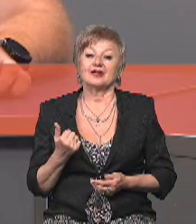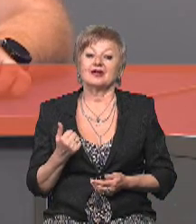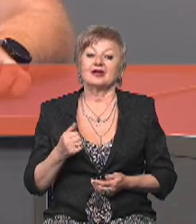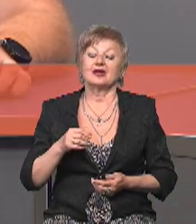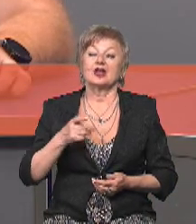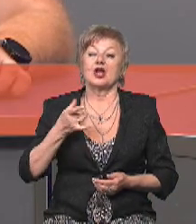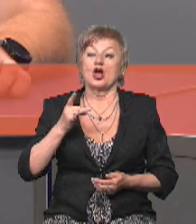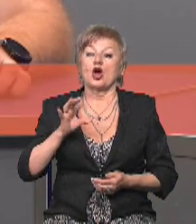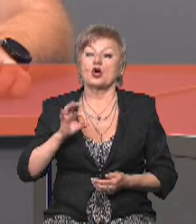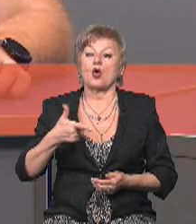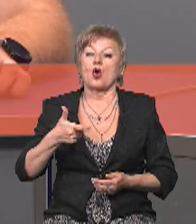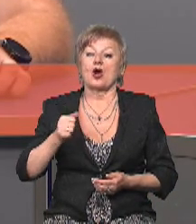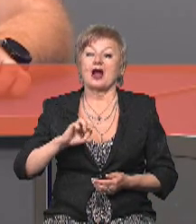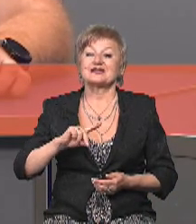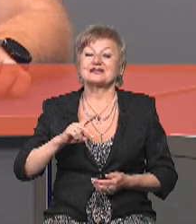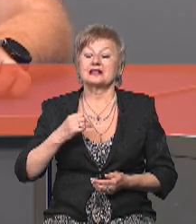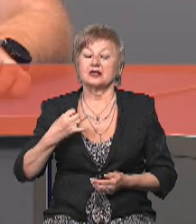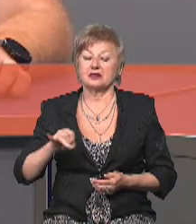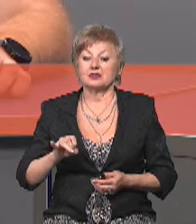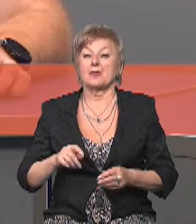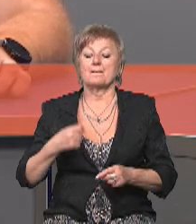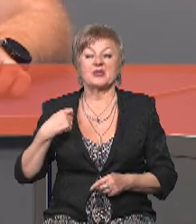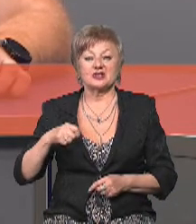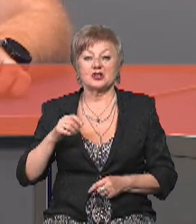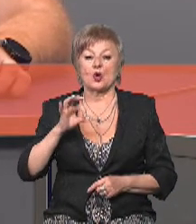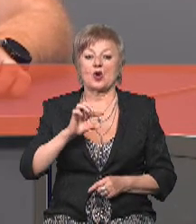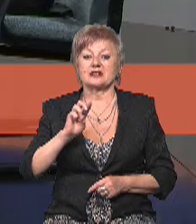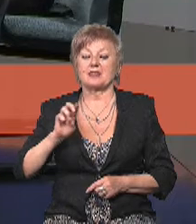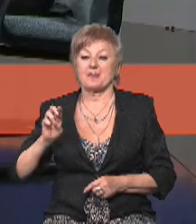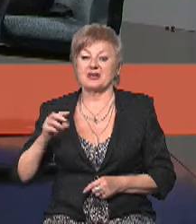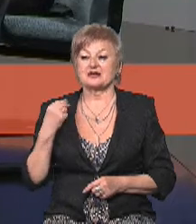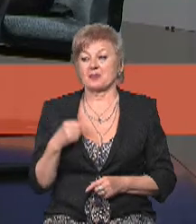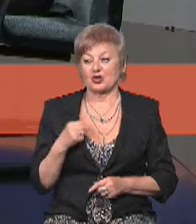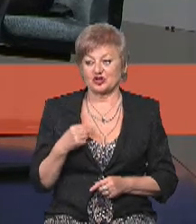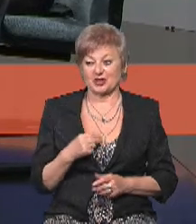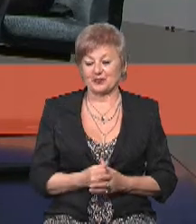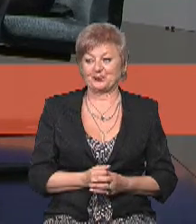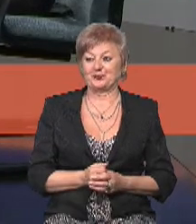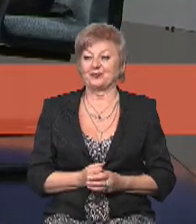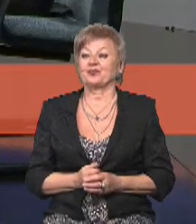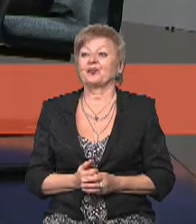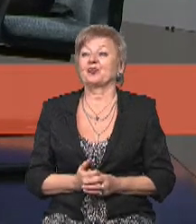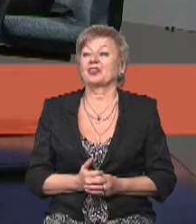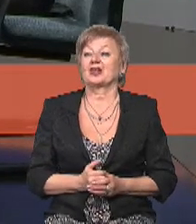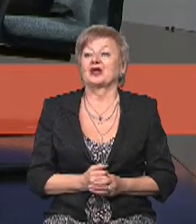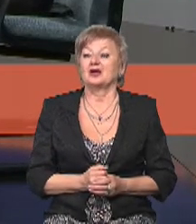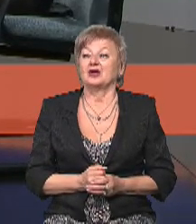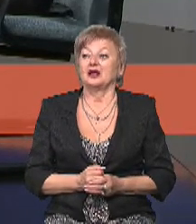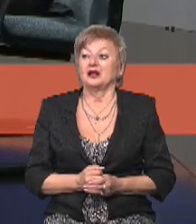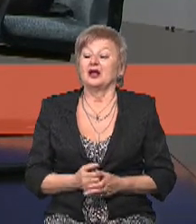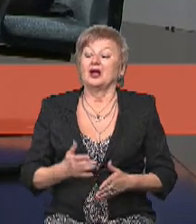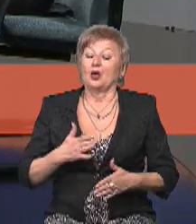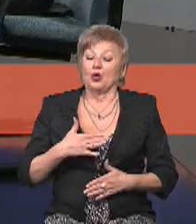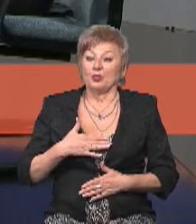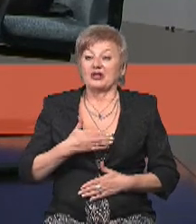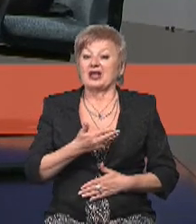Максим Рогальський, президент Асоціації ОСББ «Запоріжжя». Добрий вечір, друзі. Добрий вечір. І у мене до